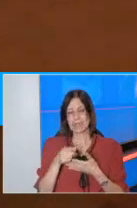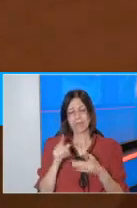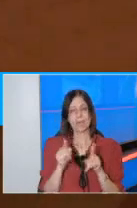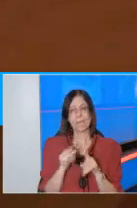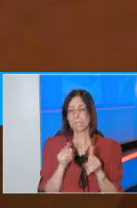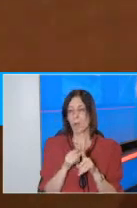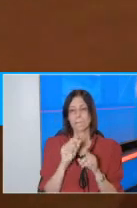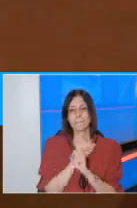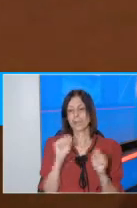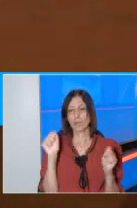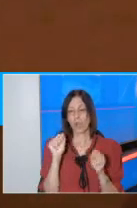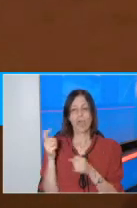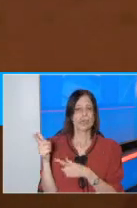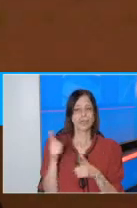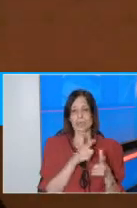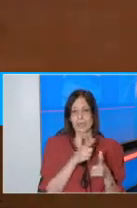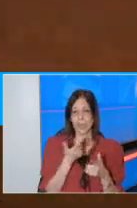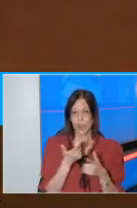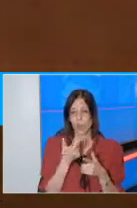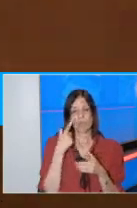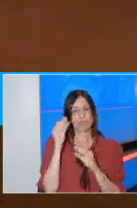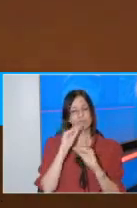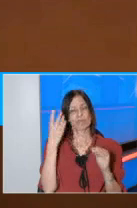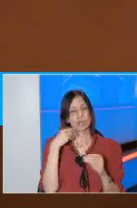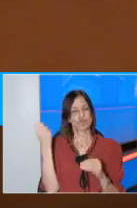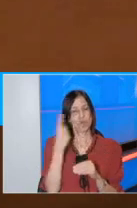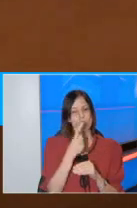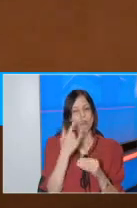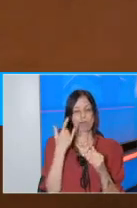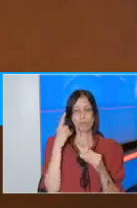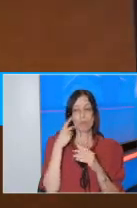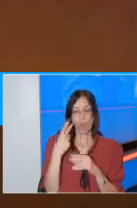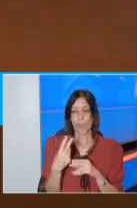פיגוע טרור. הם הכריזו על זה לפני שבוע, שהם עכשיו רואים